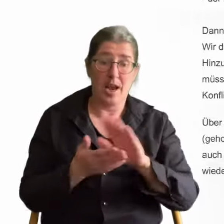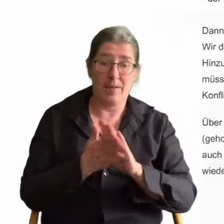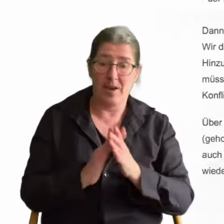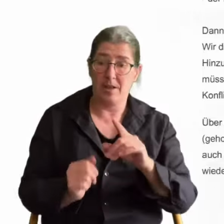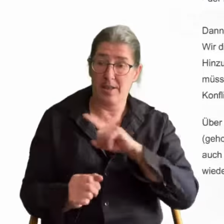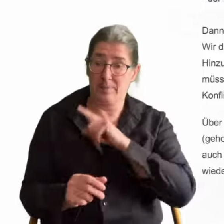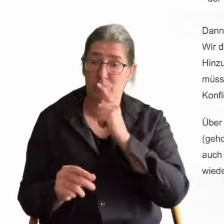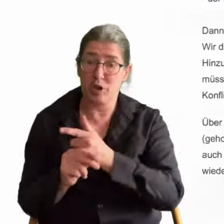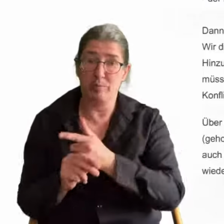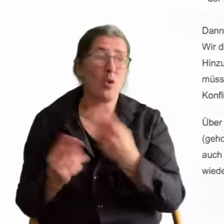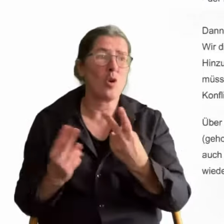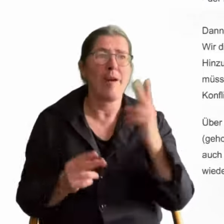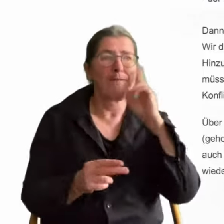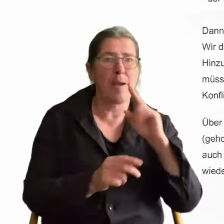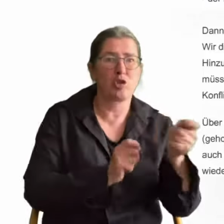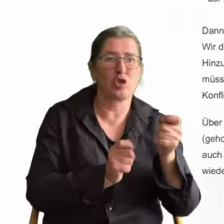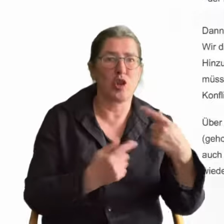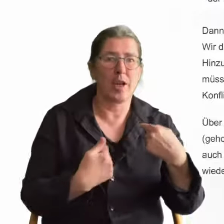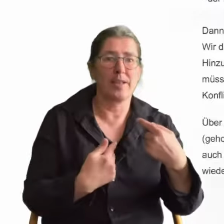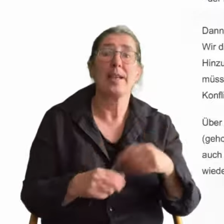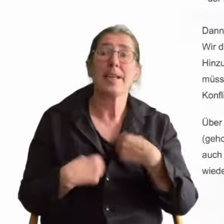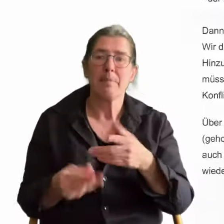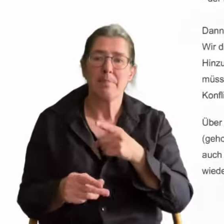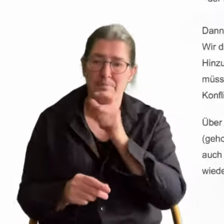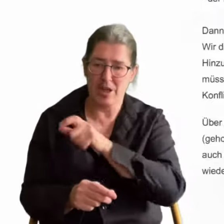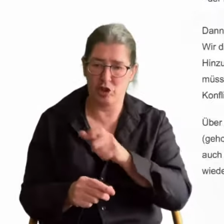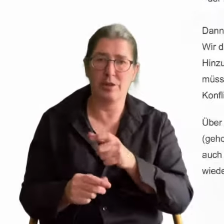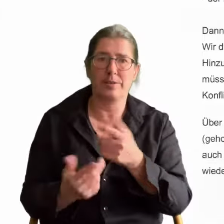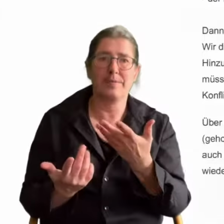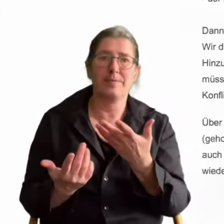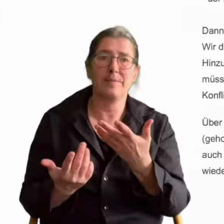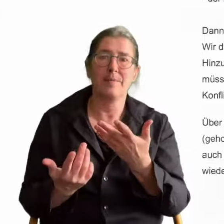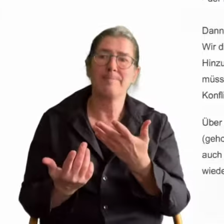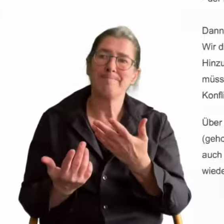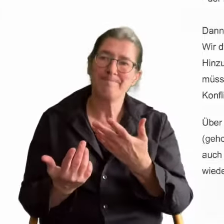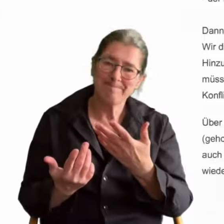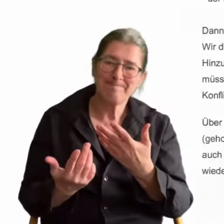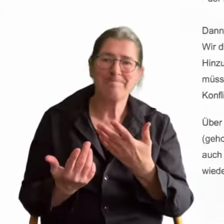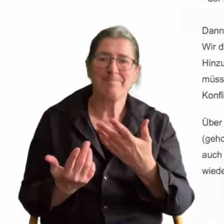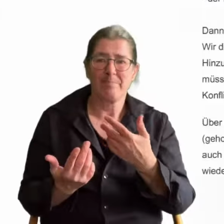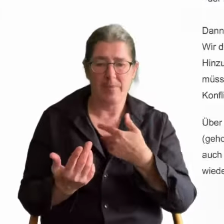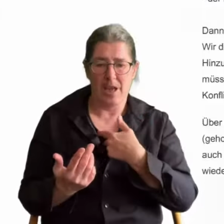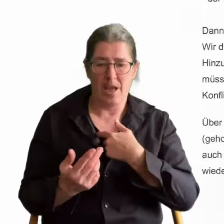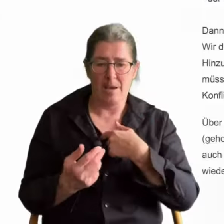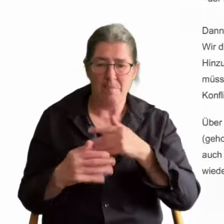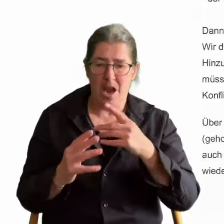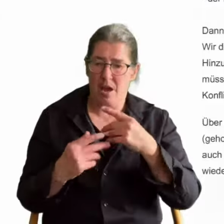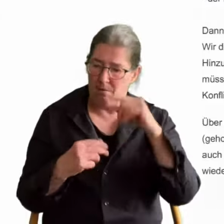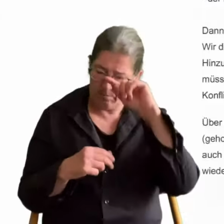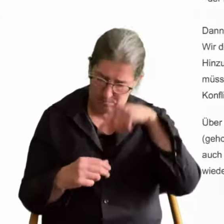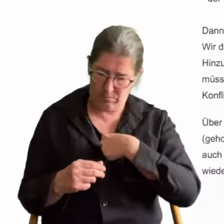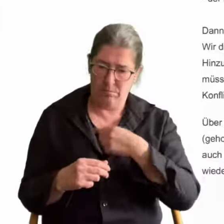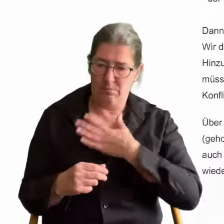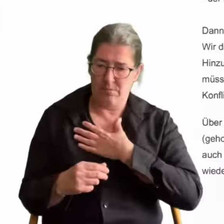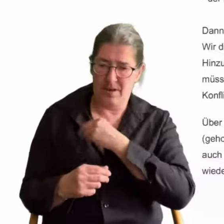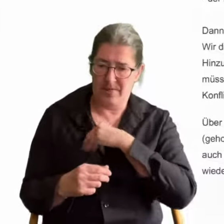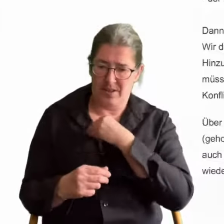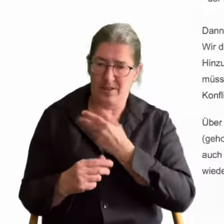selbst bestimmt oder fremdgesteuert also es gibt menschen die doch eher ihrem eigenen gewissen folgen